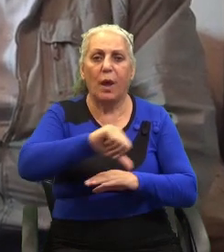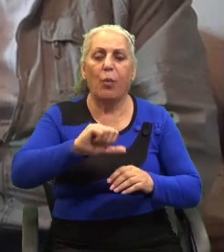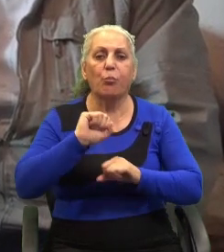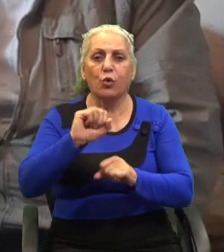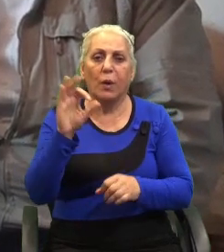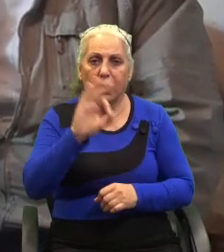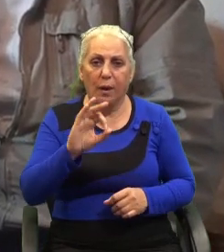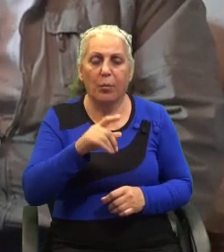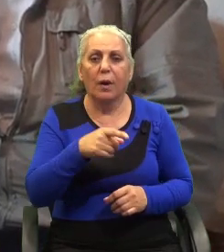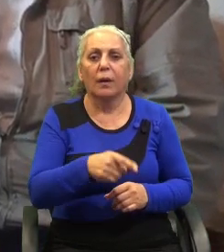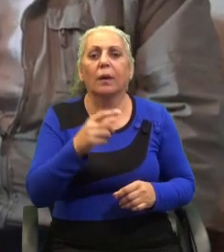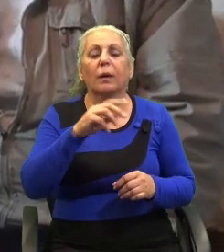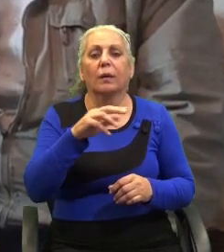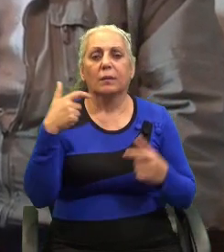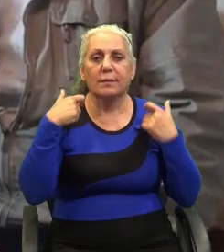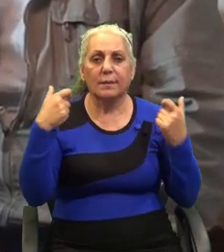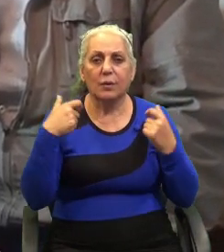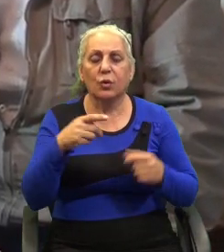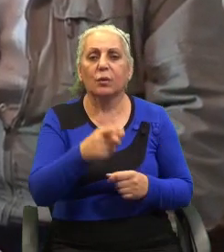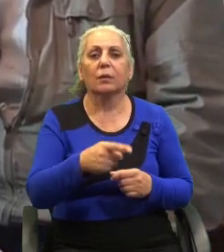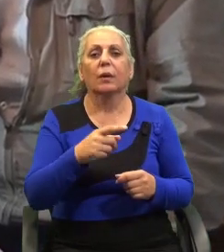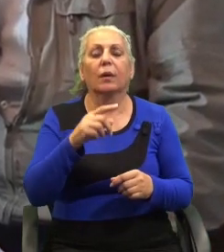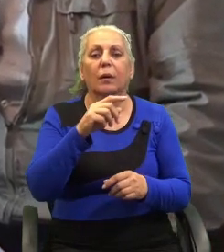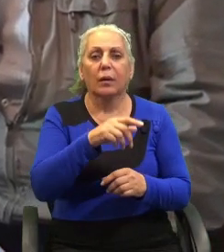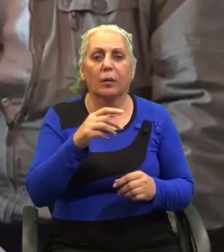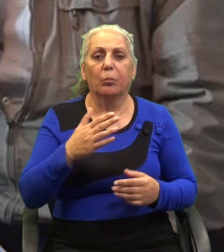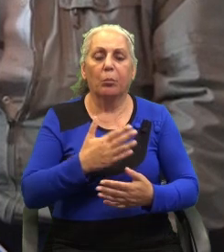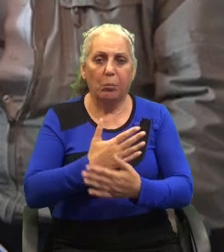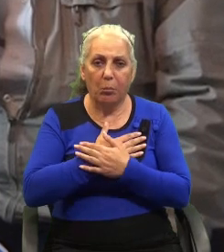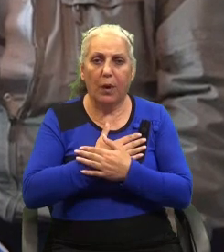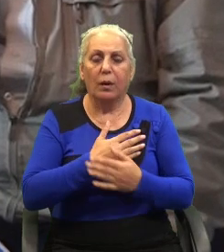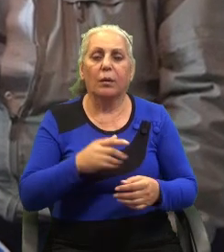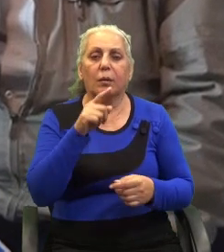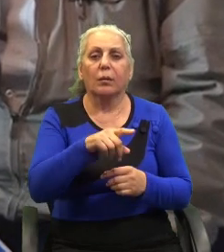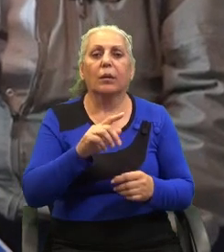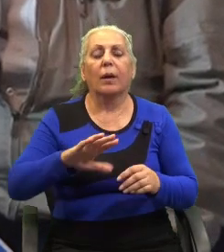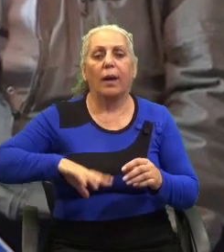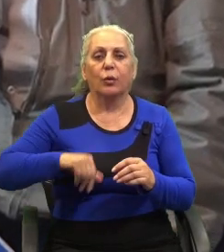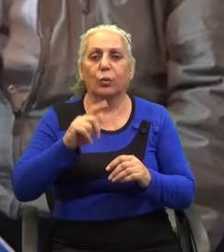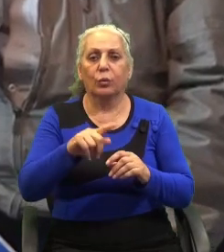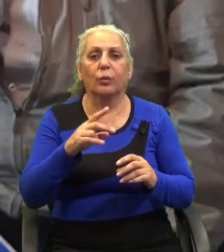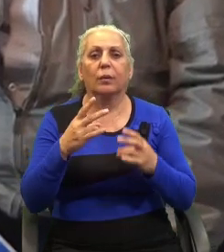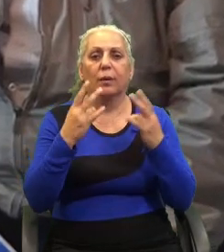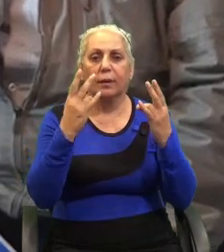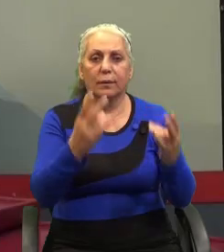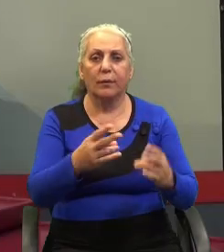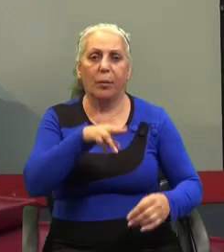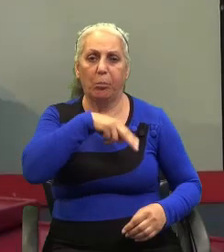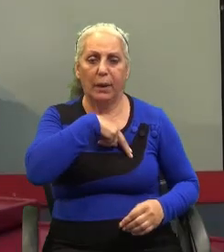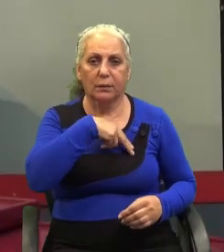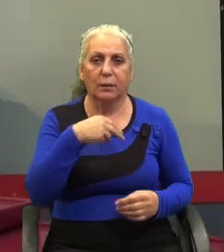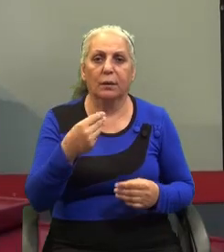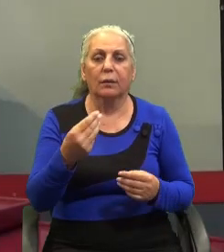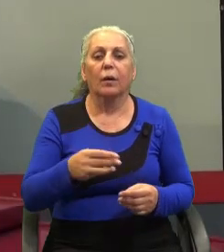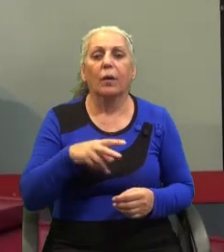պայմանագրային զինծառայող կրտսեր սերժանտ Արման Բուլղադարյանը հետմահու պարգևատրվել է մարտական ծառայություն մեդալով։